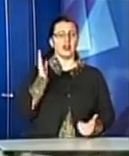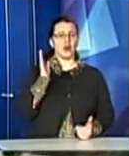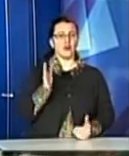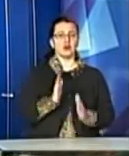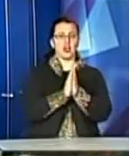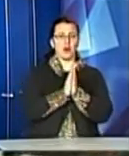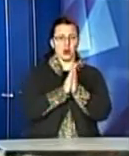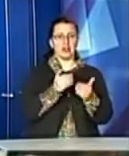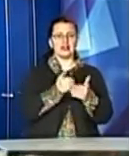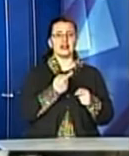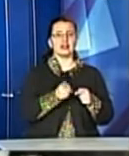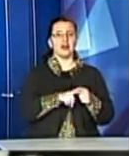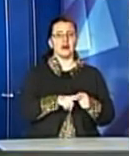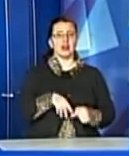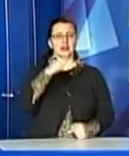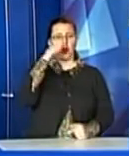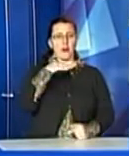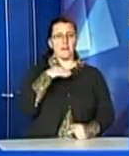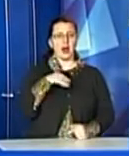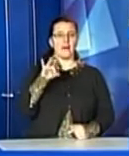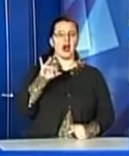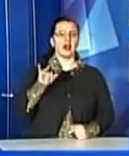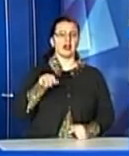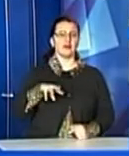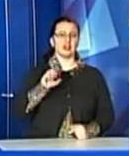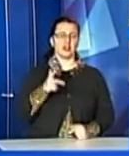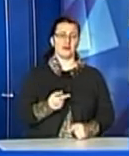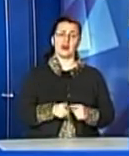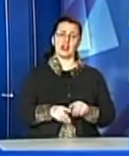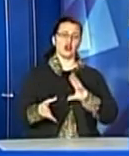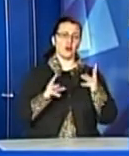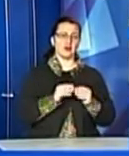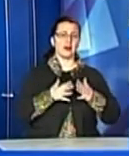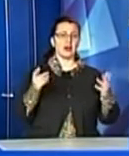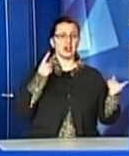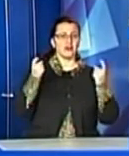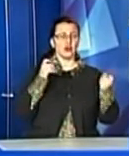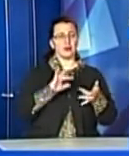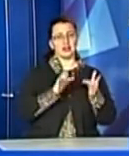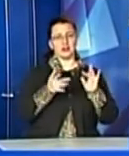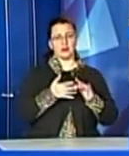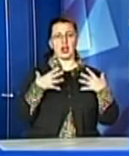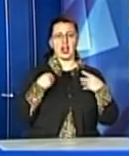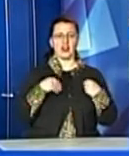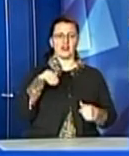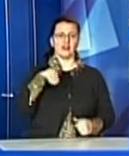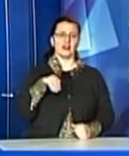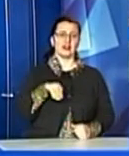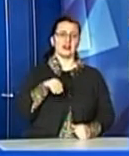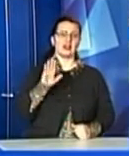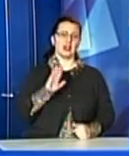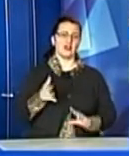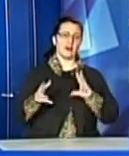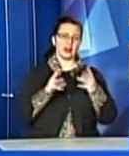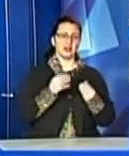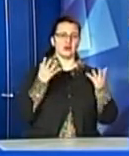українців Франциск Папа Римський. На цьому в мене все. Більше інформації на інтернет-порталі львів.тв. Підсумуємо